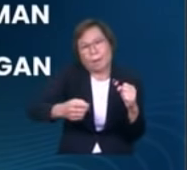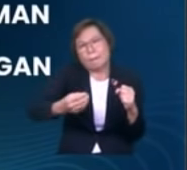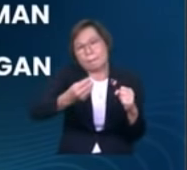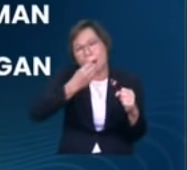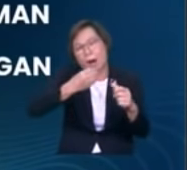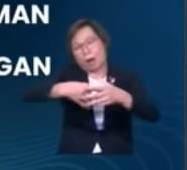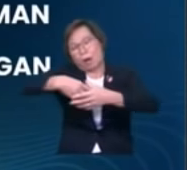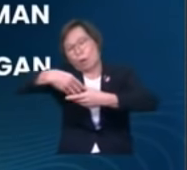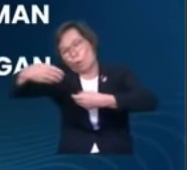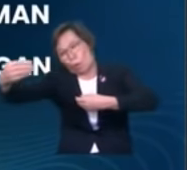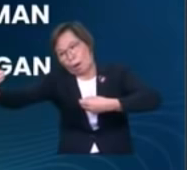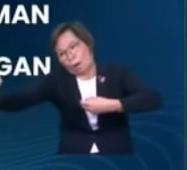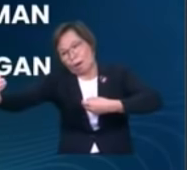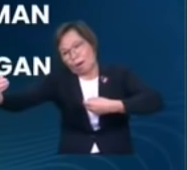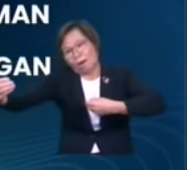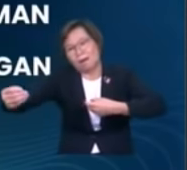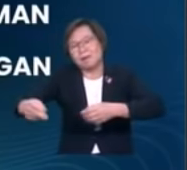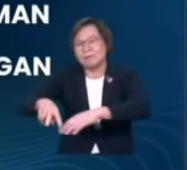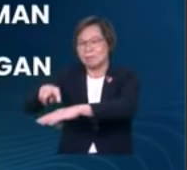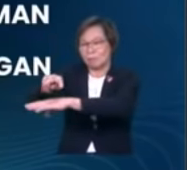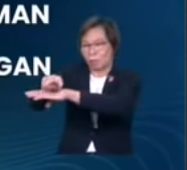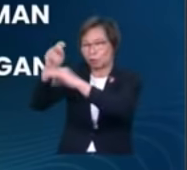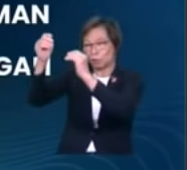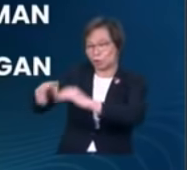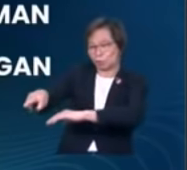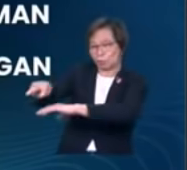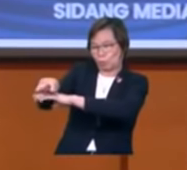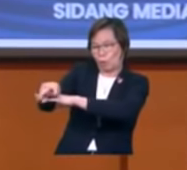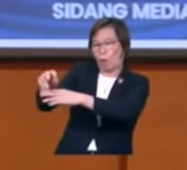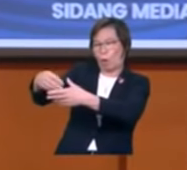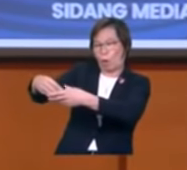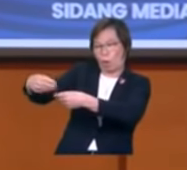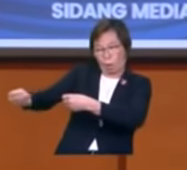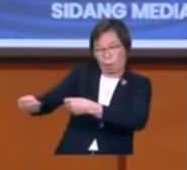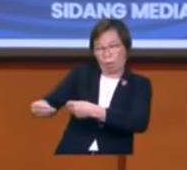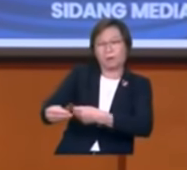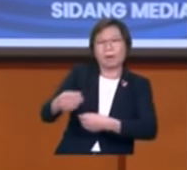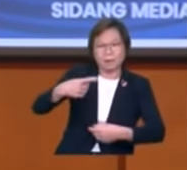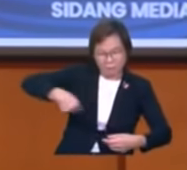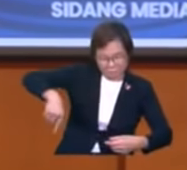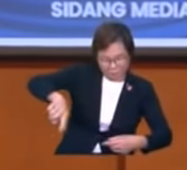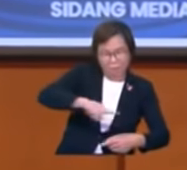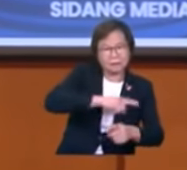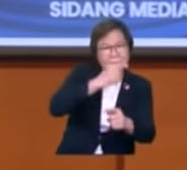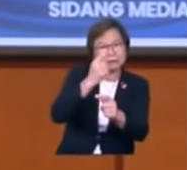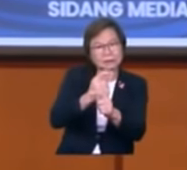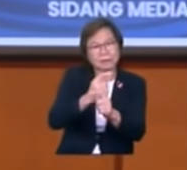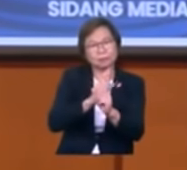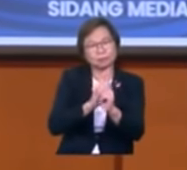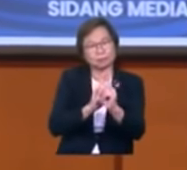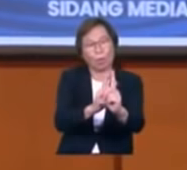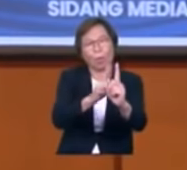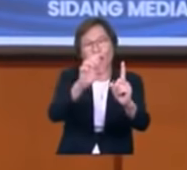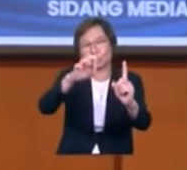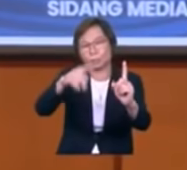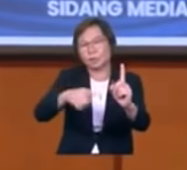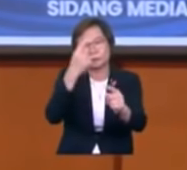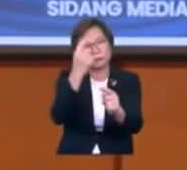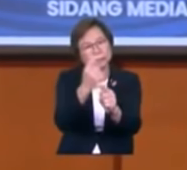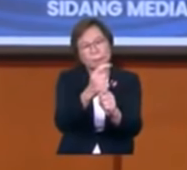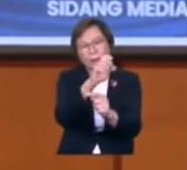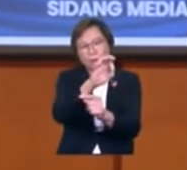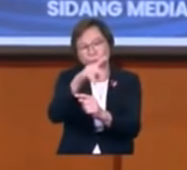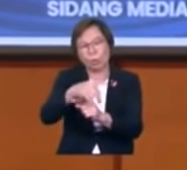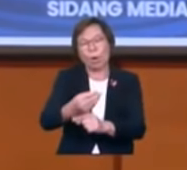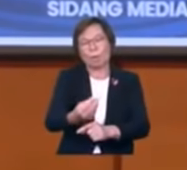makan diluar dibawah pengawasan guru ya umumnya kita kekalkan shop sedia ada untuk